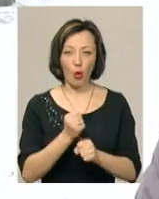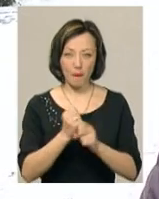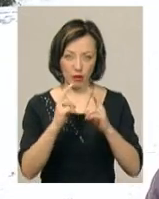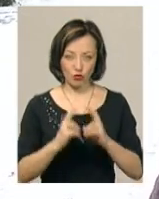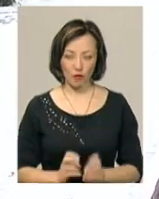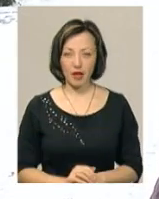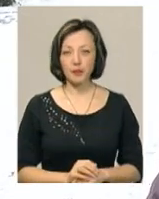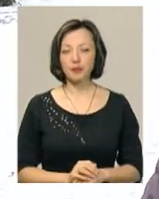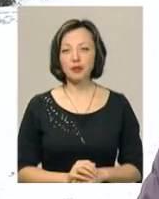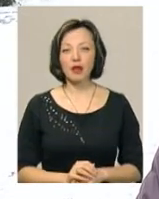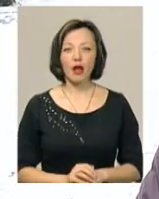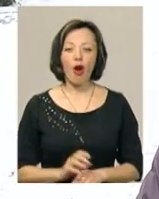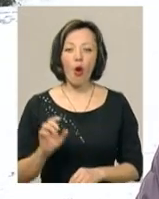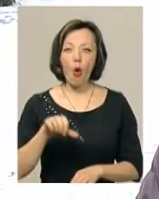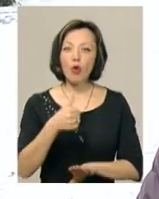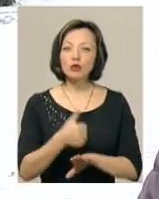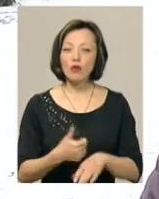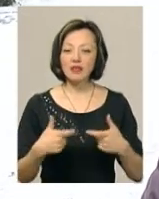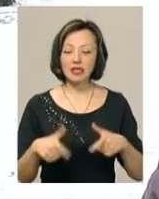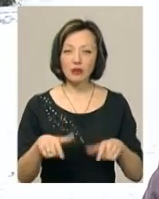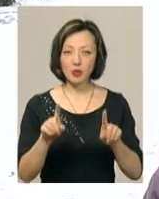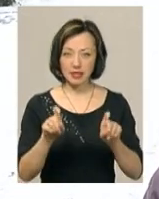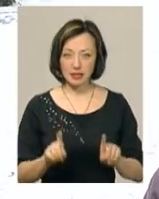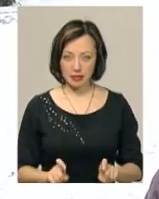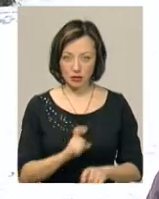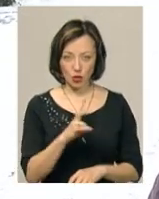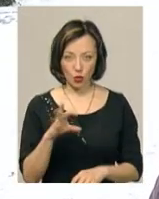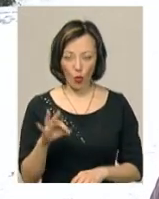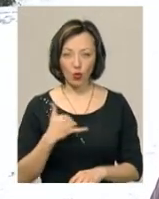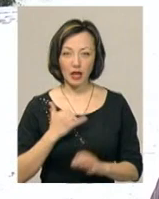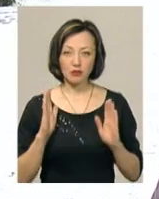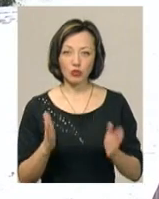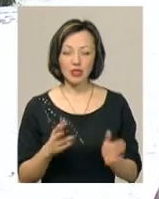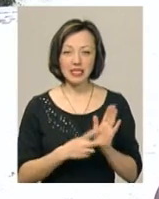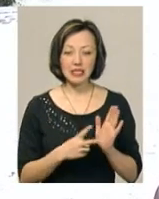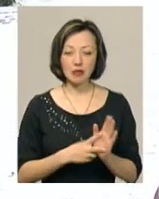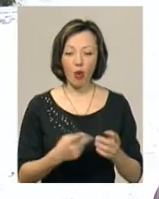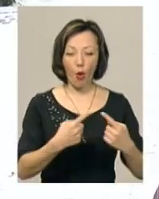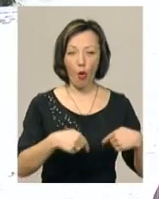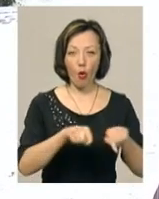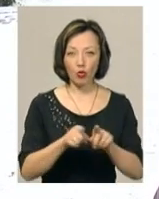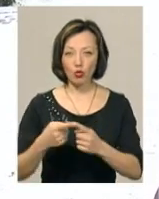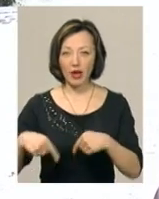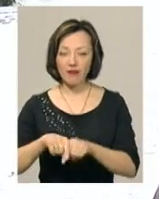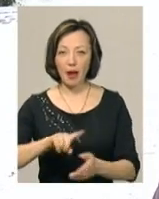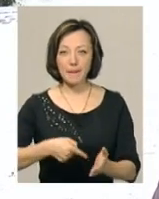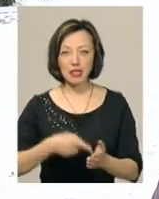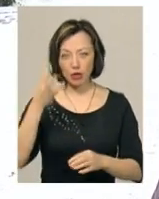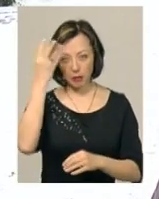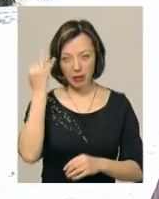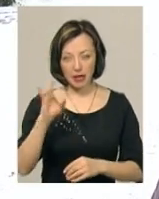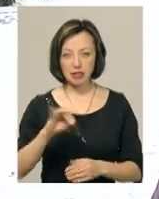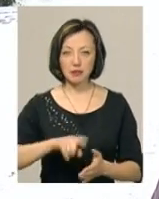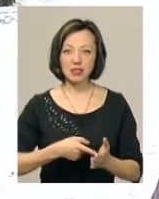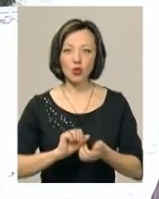опрацьовані. Щодо основної сесії, основного ЗНО, то в нас буде діяти 7 округів. Це місто Хмельницький,